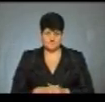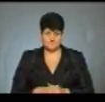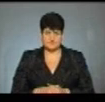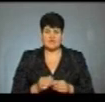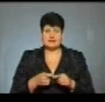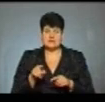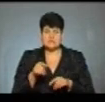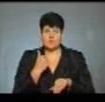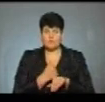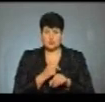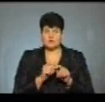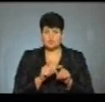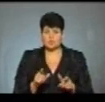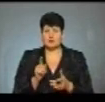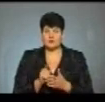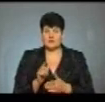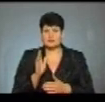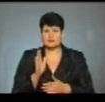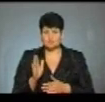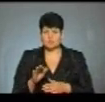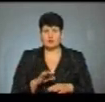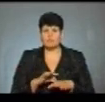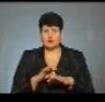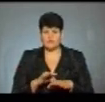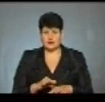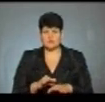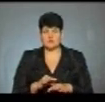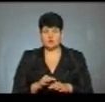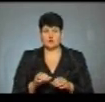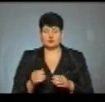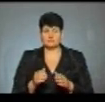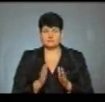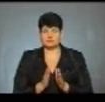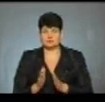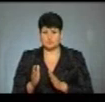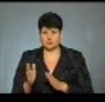Ця опорна школа повинна бути приведена до ладу, тому що